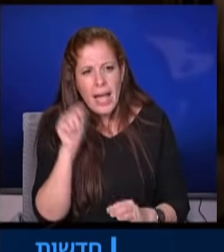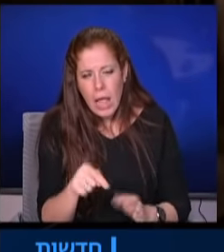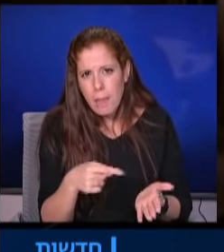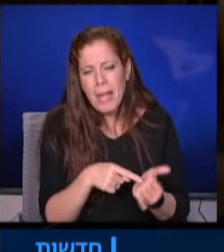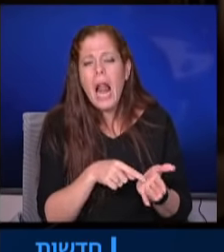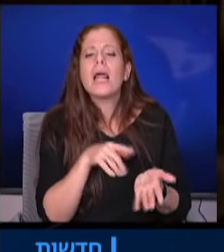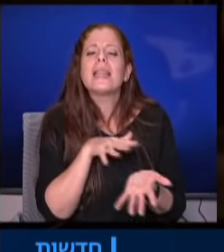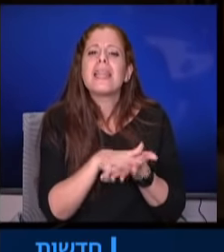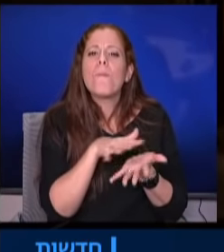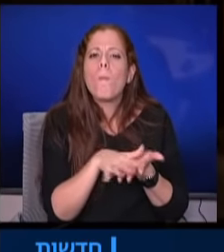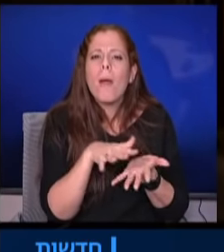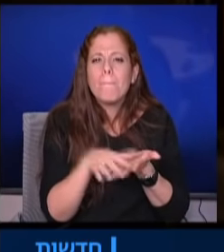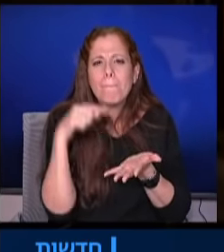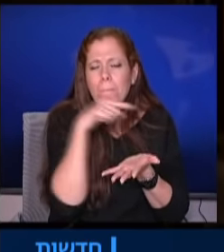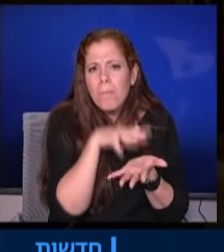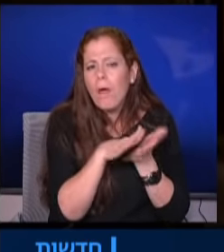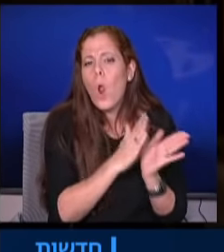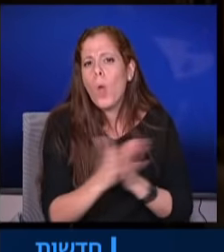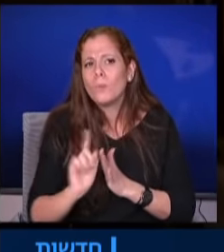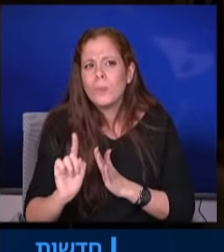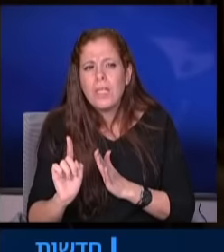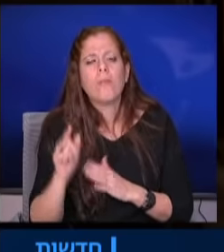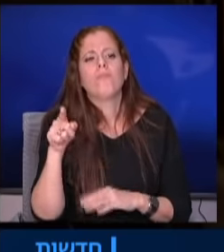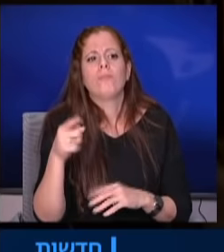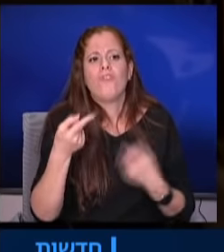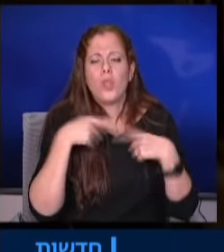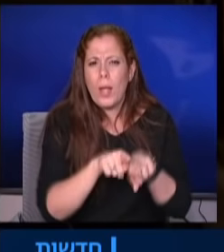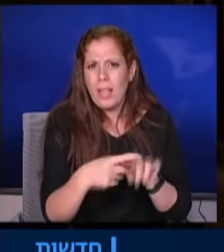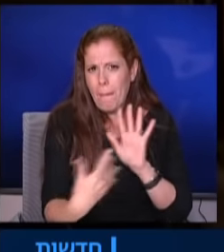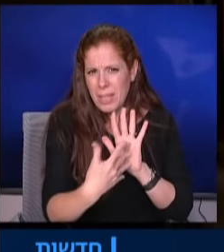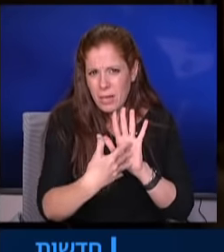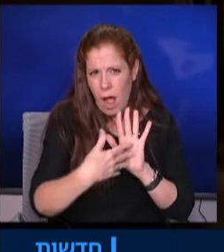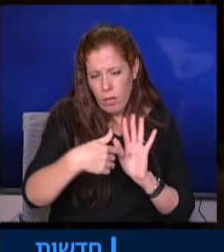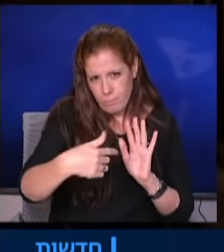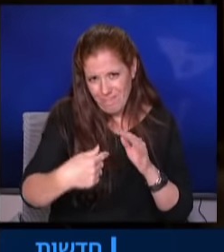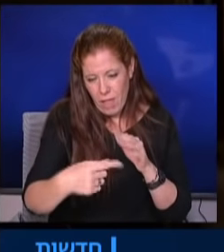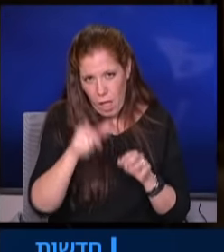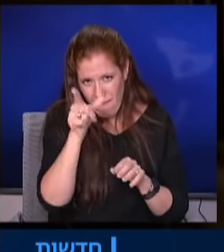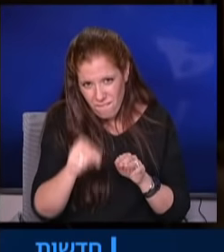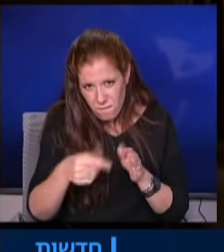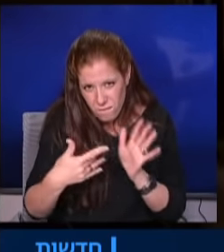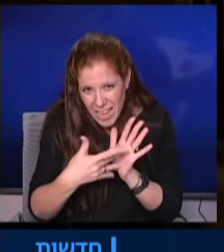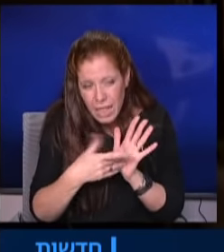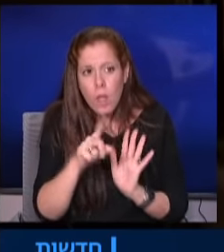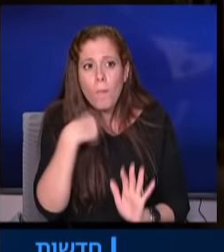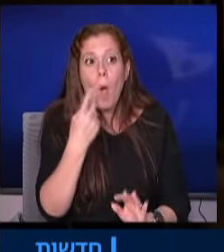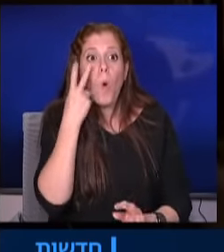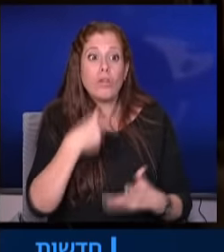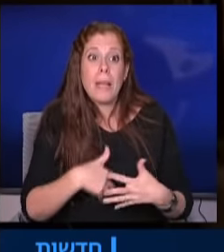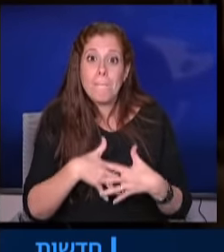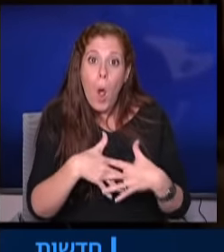דימומים לא סדירים, ותוך כדי הבדיקה הווגינלית הוא אומר לי שהוא רואה שאני בהיריון, ואפילו